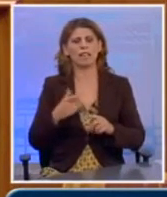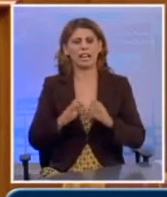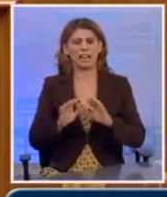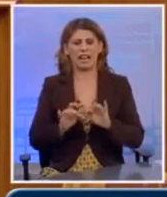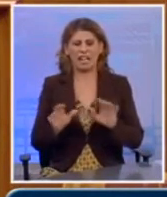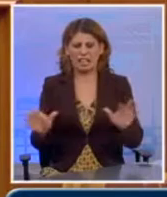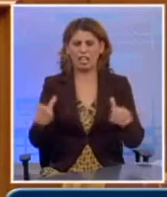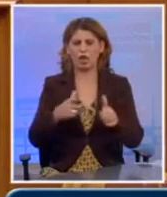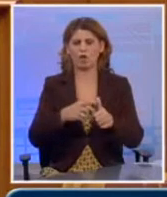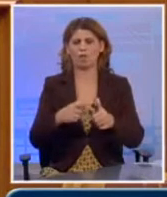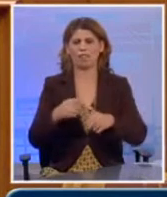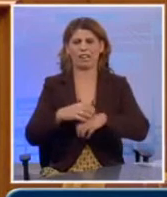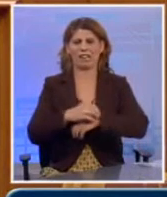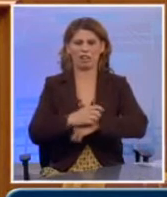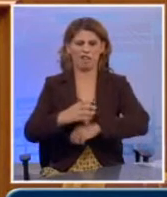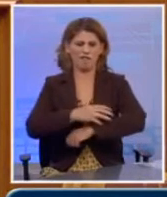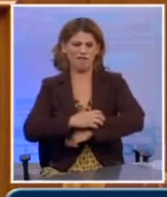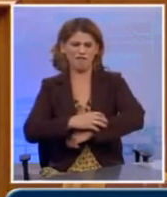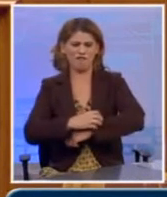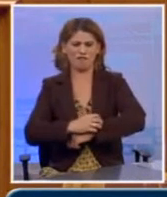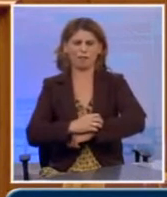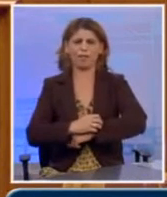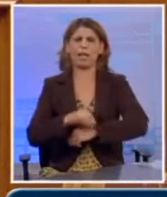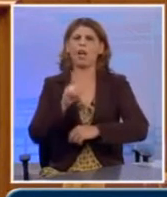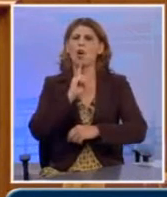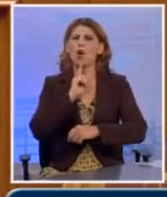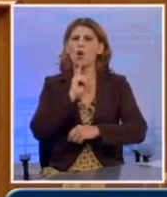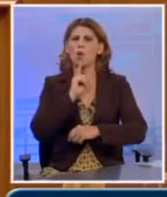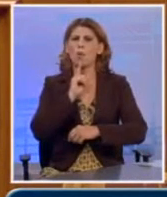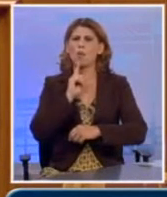καρκίνωμα, βδέλα, λευναία ύδρα και ένα σωρό άλλα.